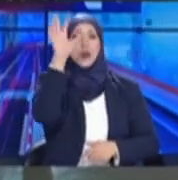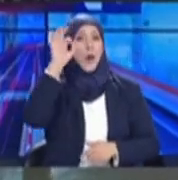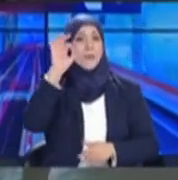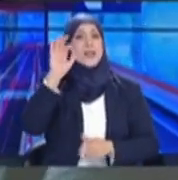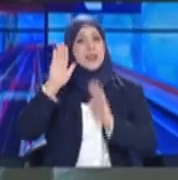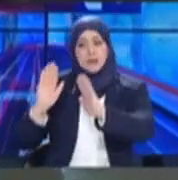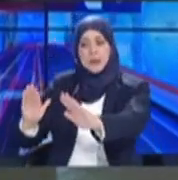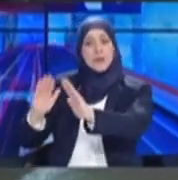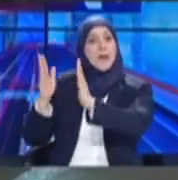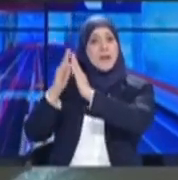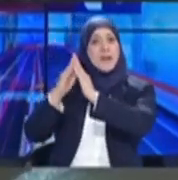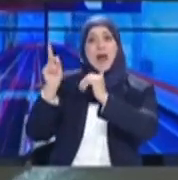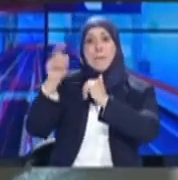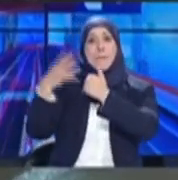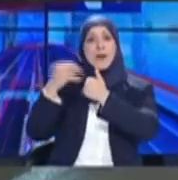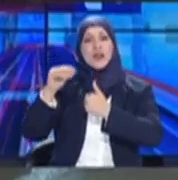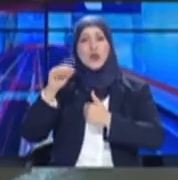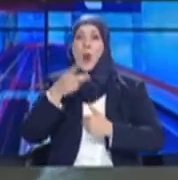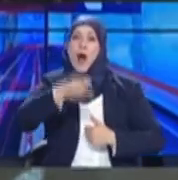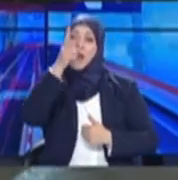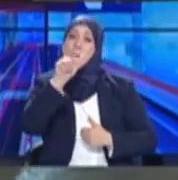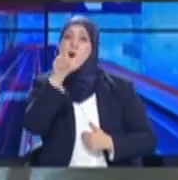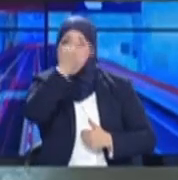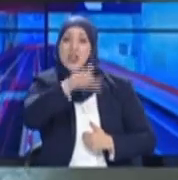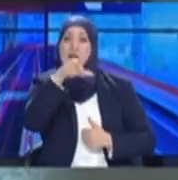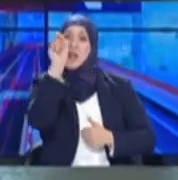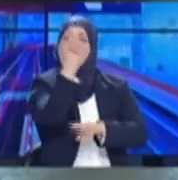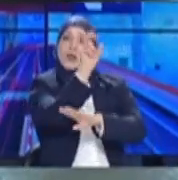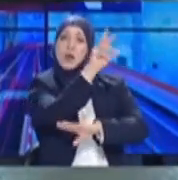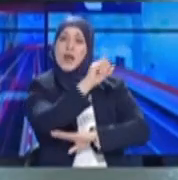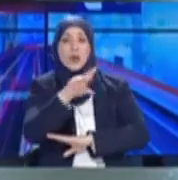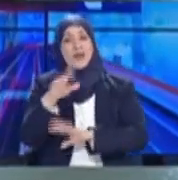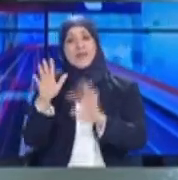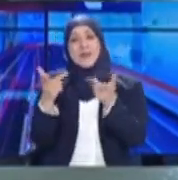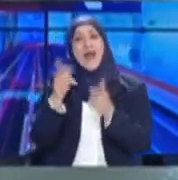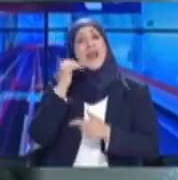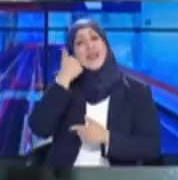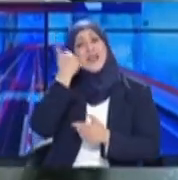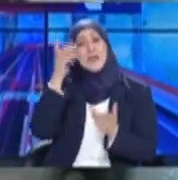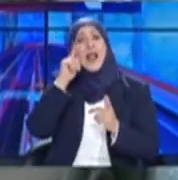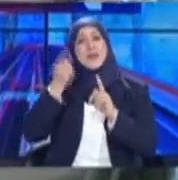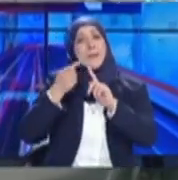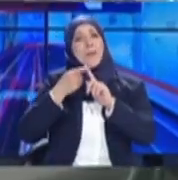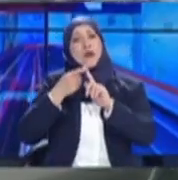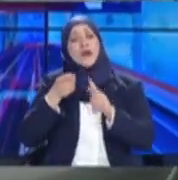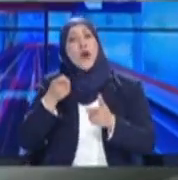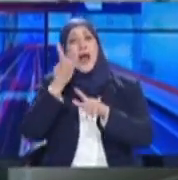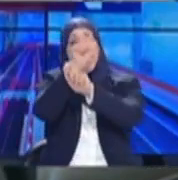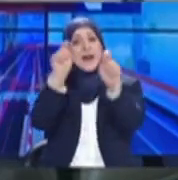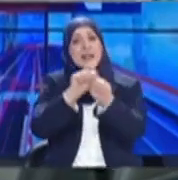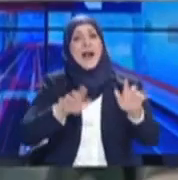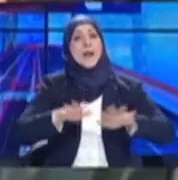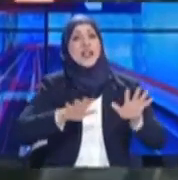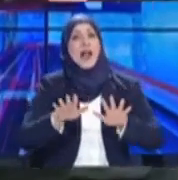ولكن العديد الاخرين يتجولون في وسط مدينه تطاوين وهذا السبب اشكال كبير كذلك بعض المناسبات